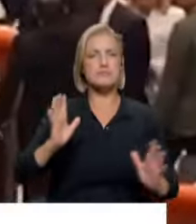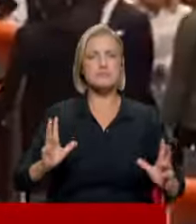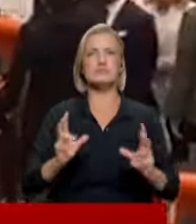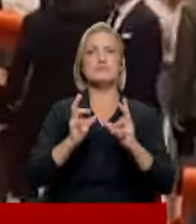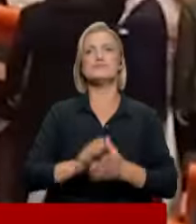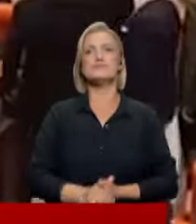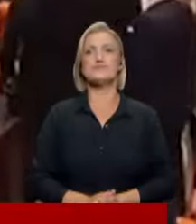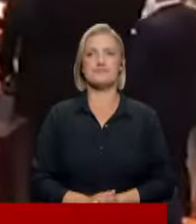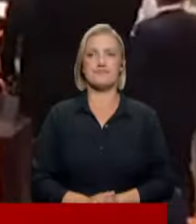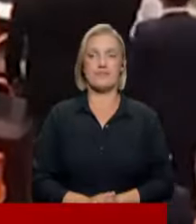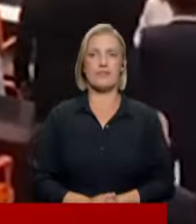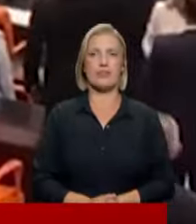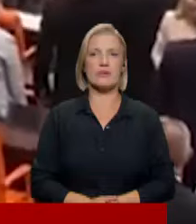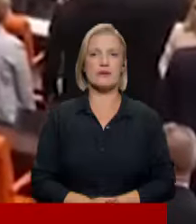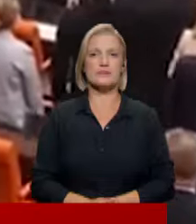geldi.